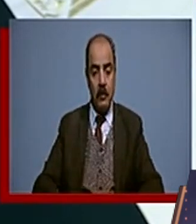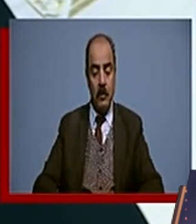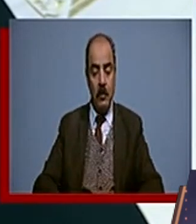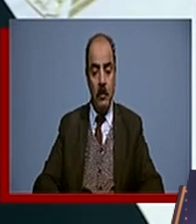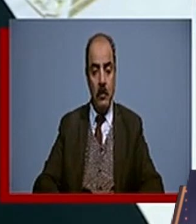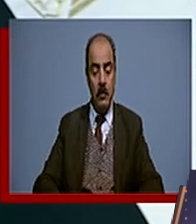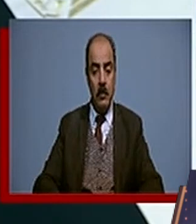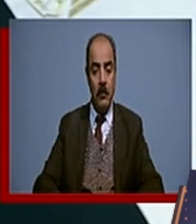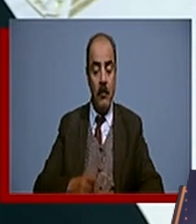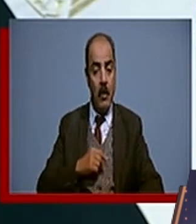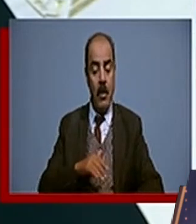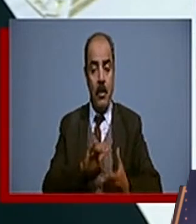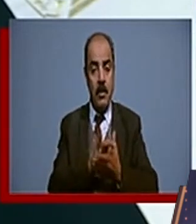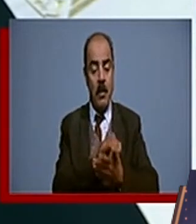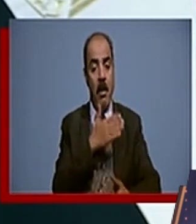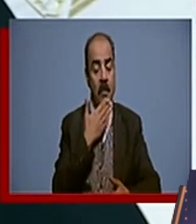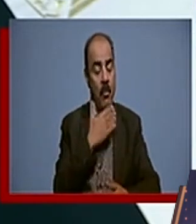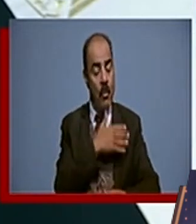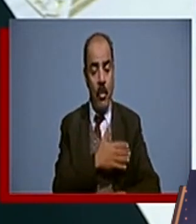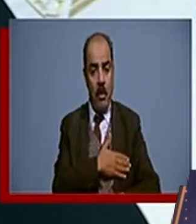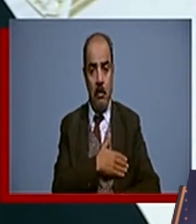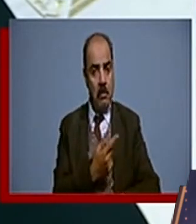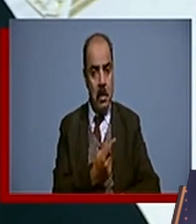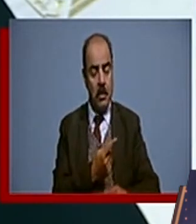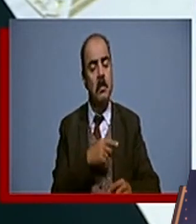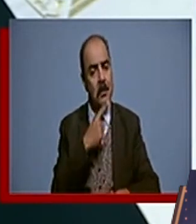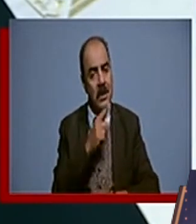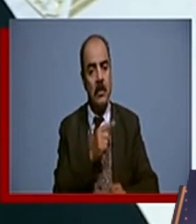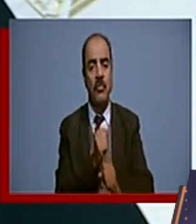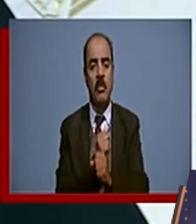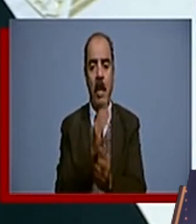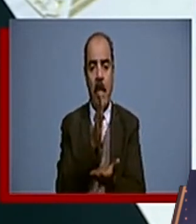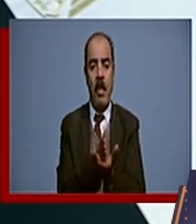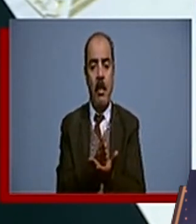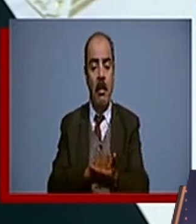مع أشقائنا الأثيوبيين، وده طبعا احنا بنقول ان احنا في